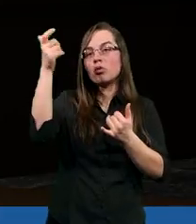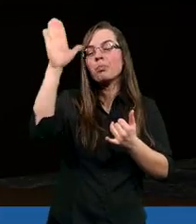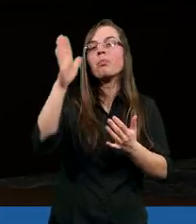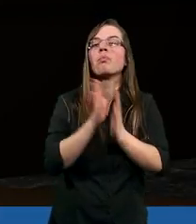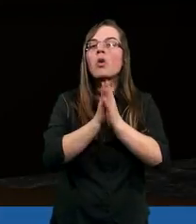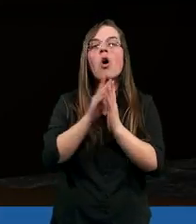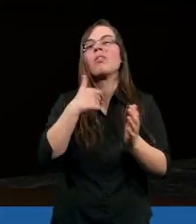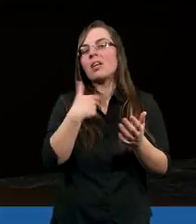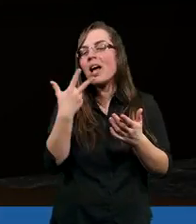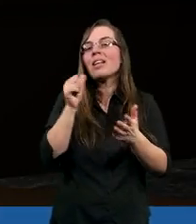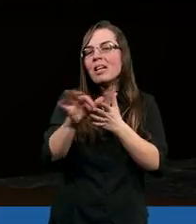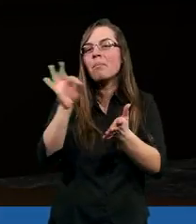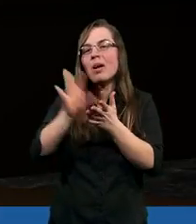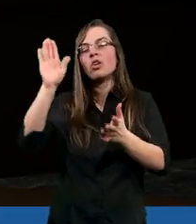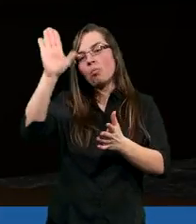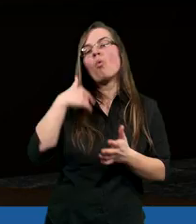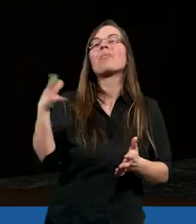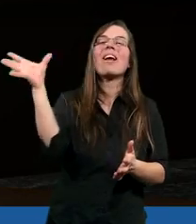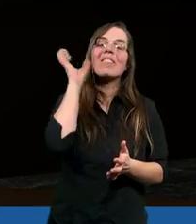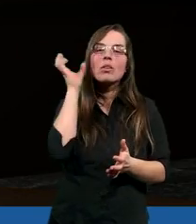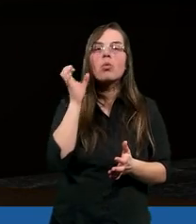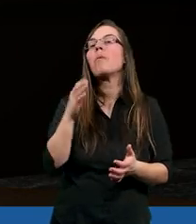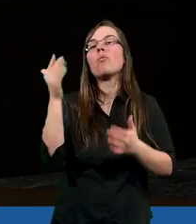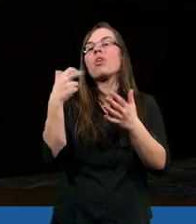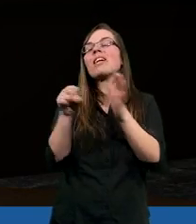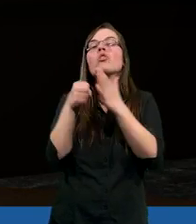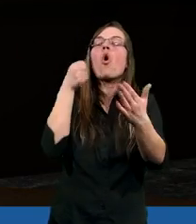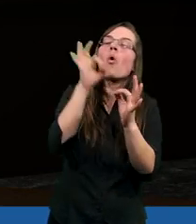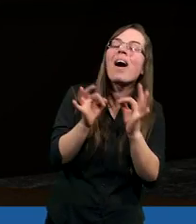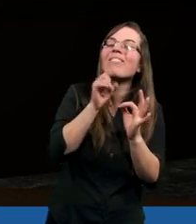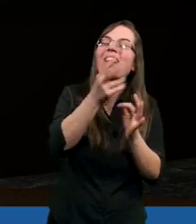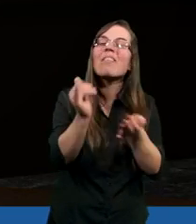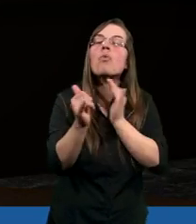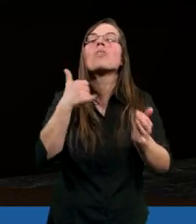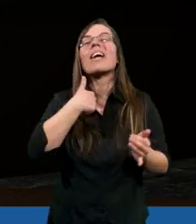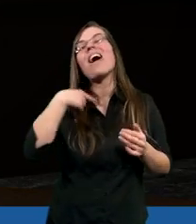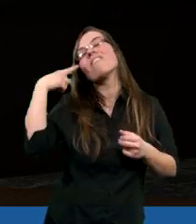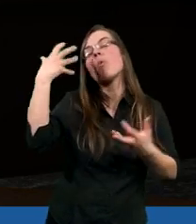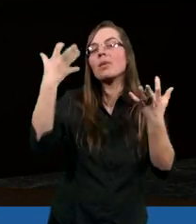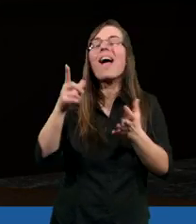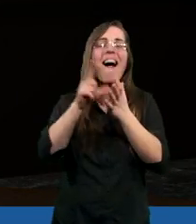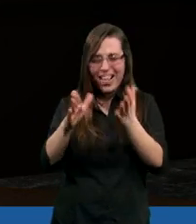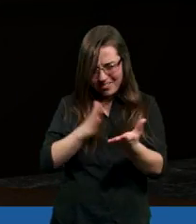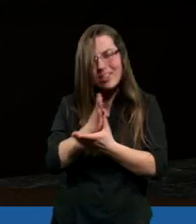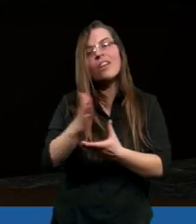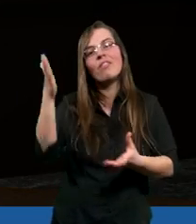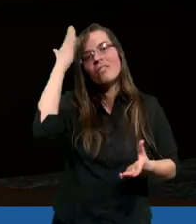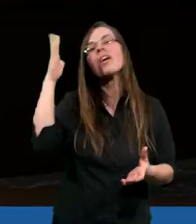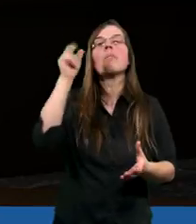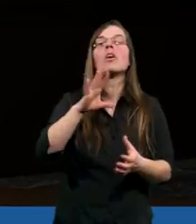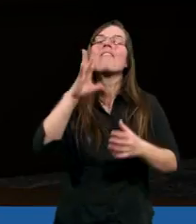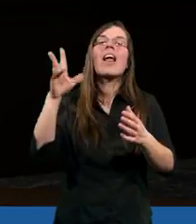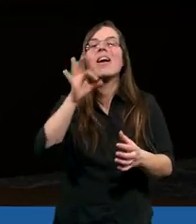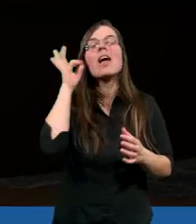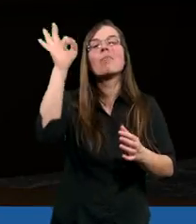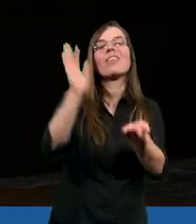coś proszę, to ja jestem pewna, że Bóg mnie wysłucha. Może nie dokładnie w taki sposób, jak ja ją sobie wyobrażała, ale jestem absolutnie pewna, że